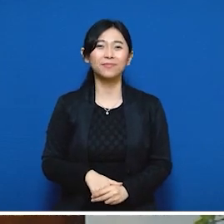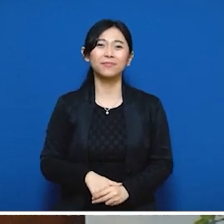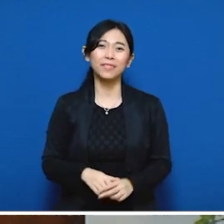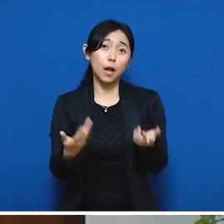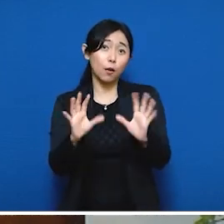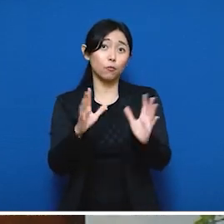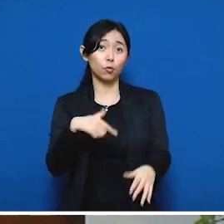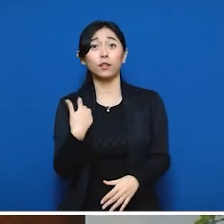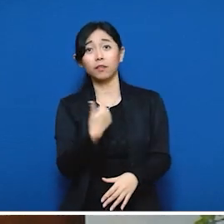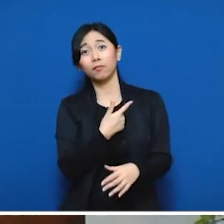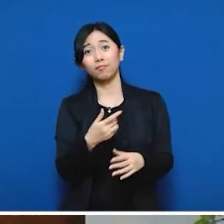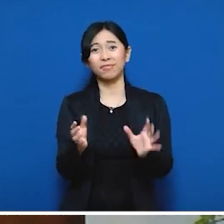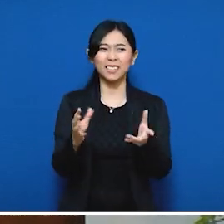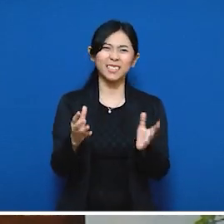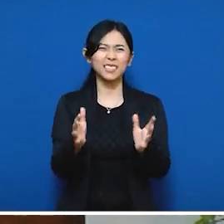Mungkin kita sering juga